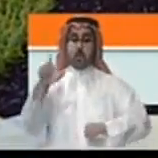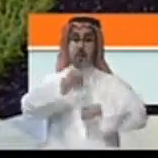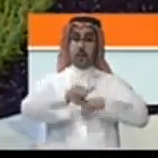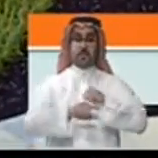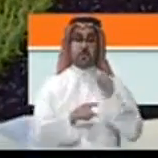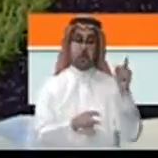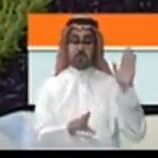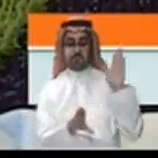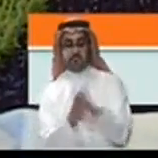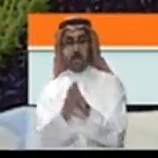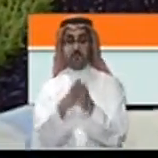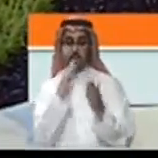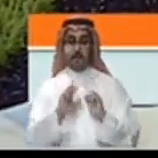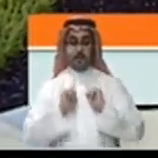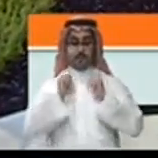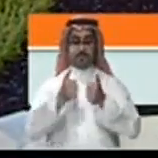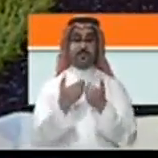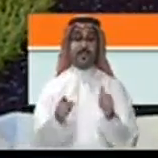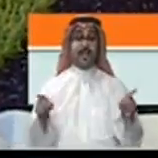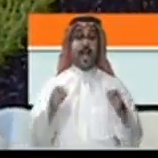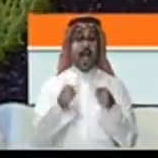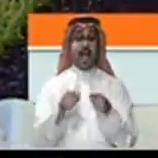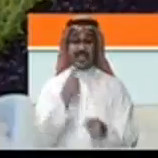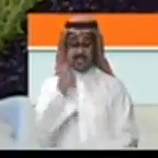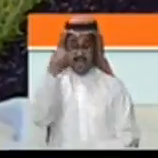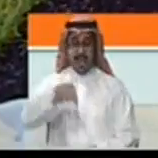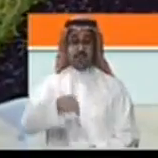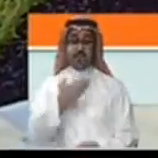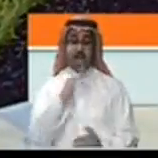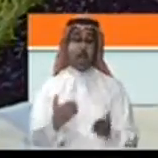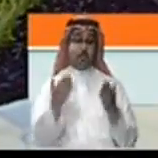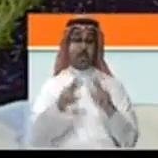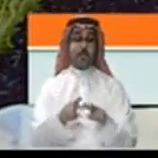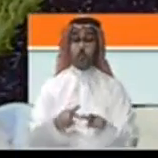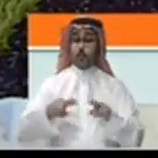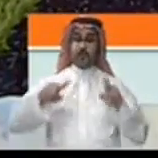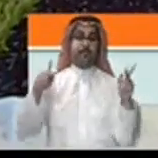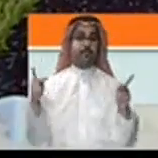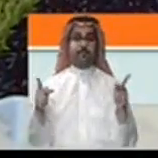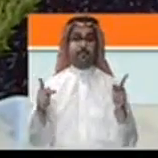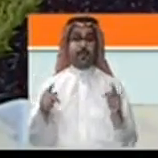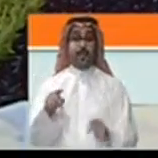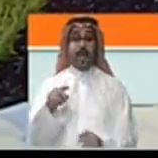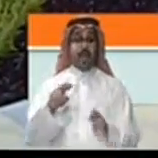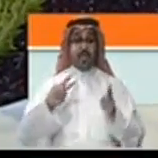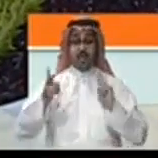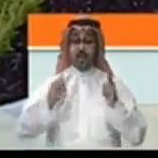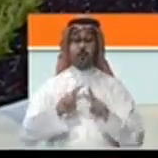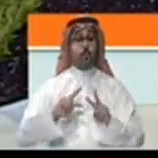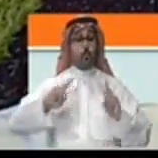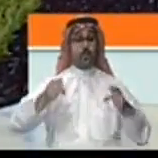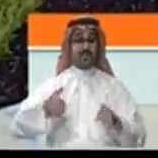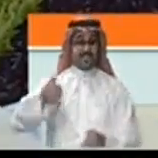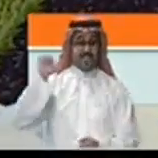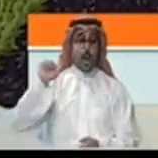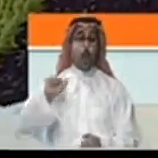بالمنطقة. حقيقة هذا العام حرصنا أن يكون المهرجان له يعني